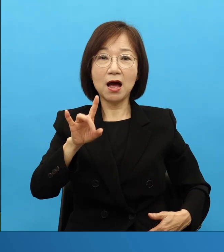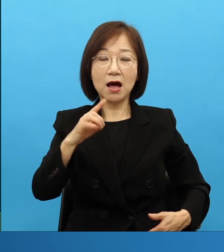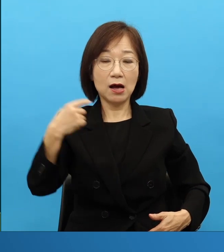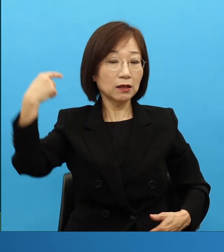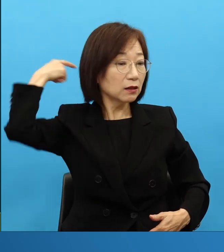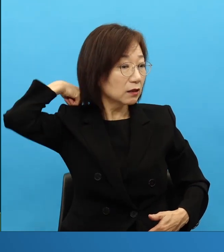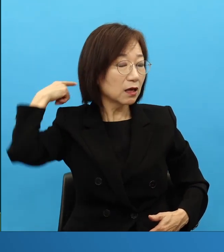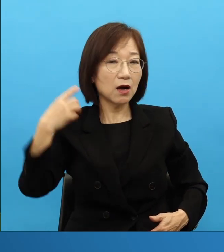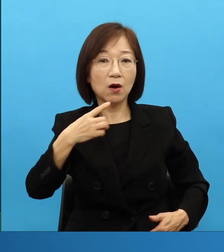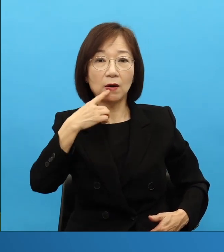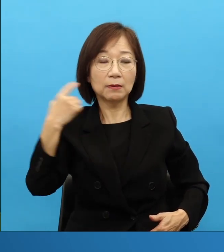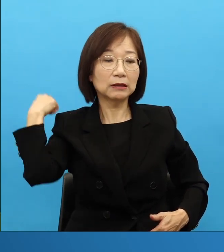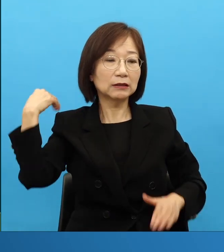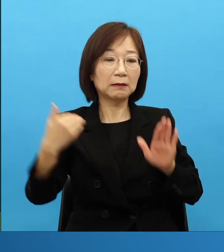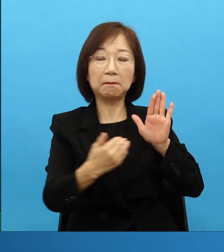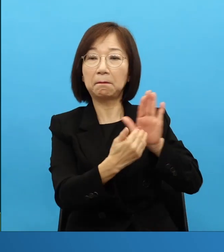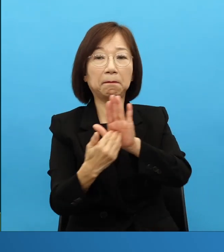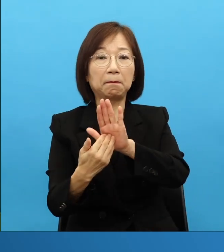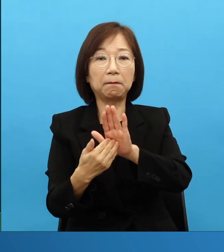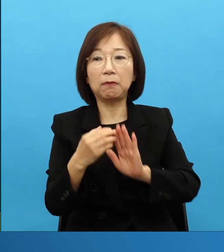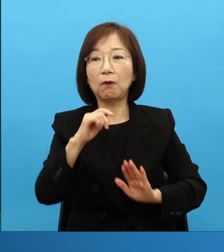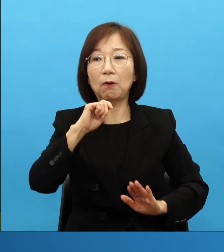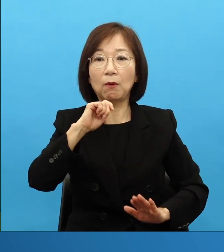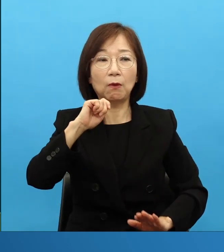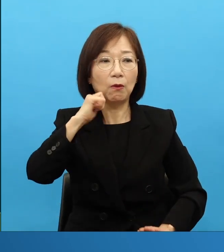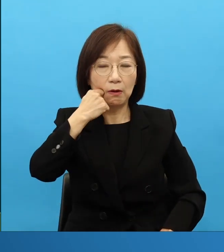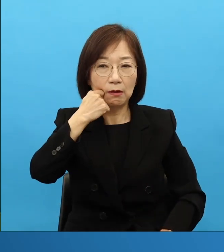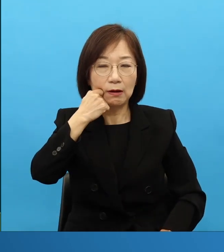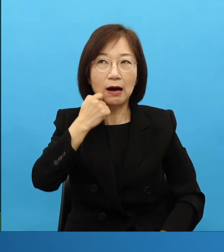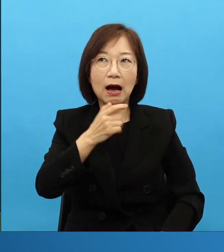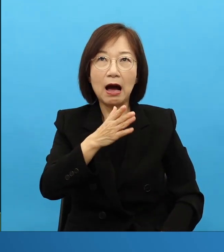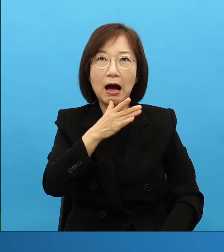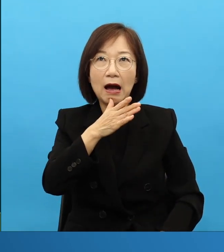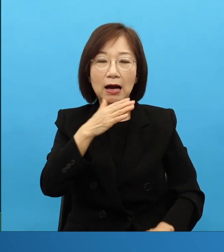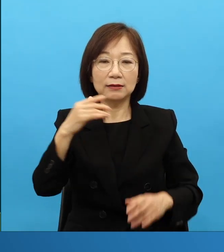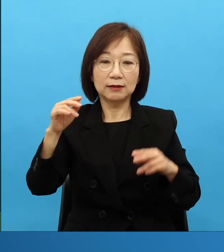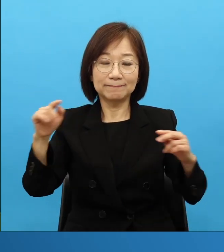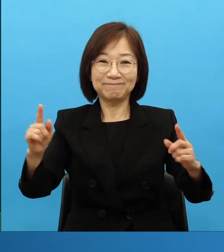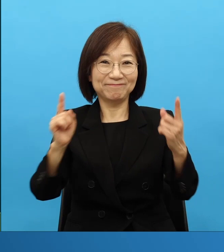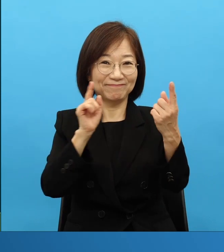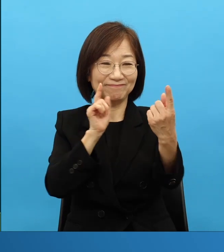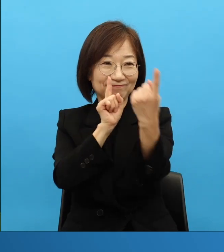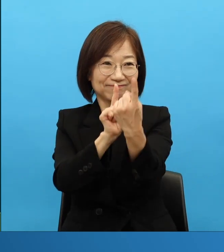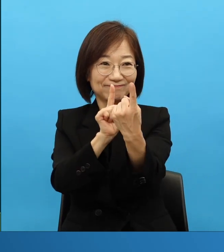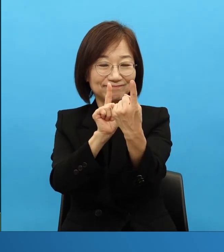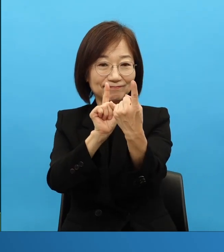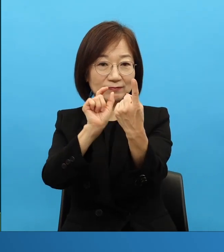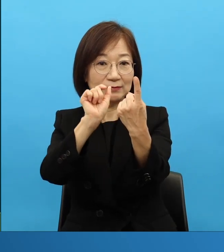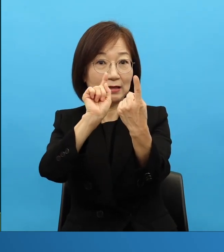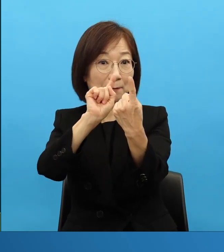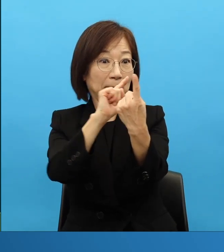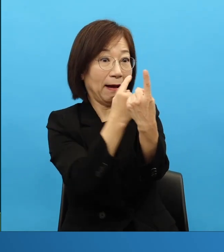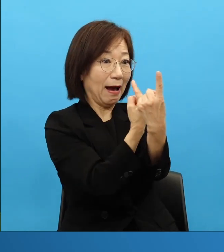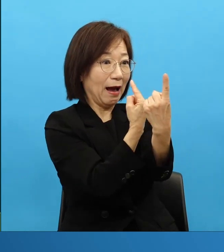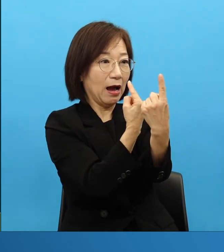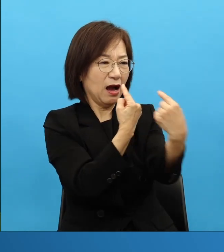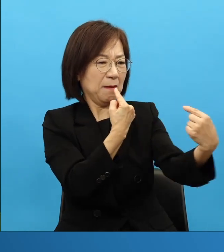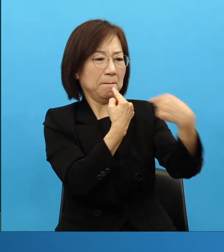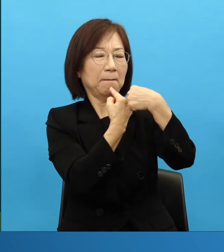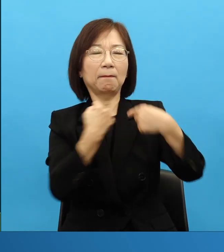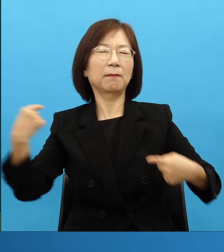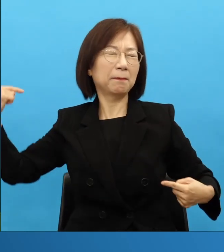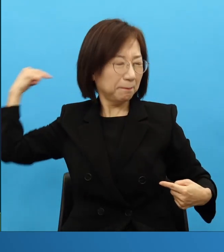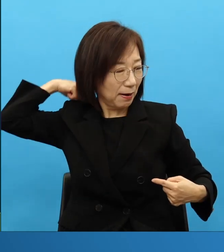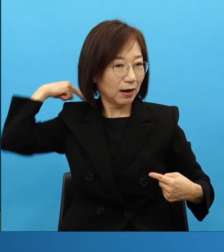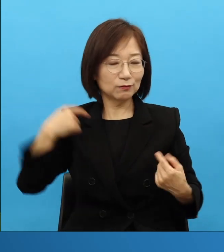was nothing to block his back. 돌아서면 죽는 거구나. If he turns around, he will die. 끝까지 싸웠어요. He was fighting to the